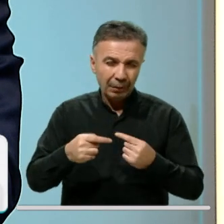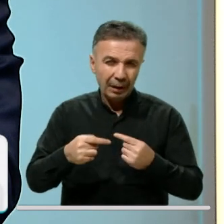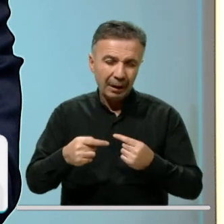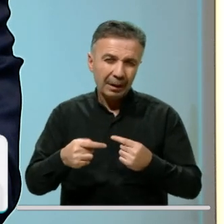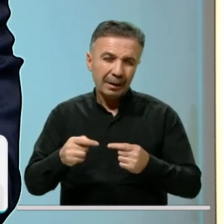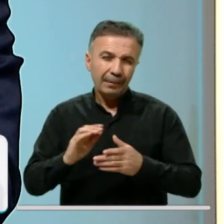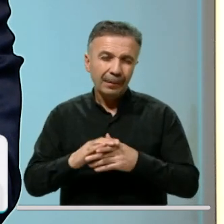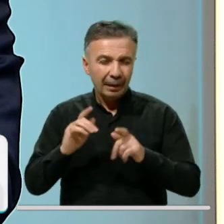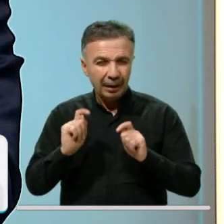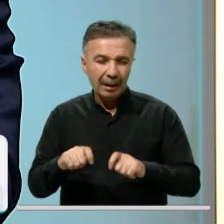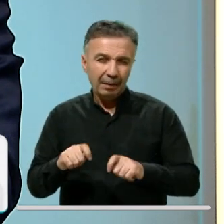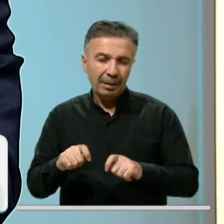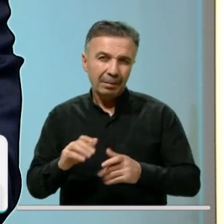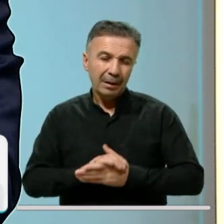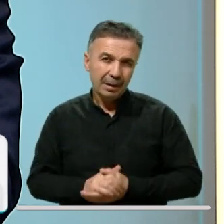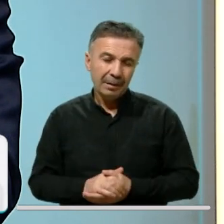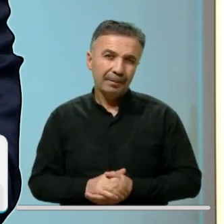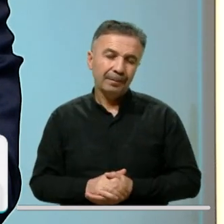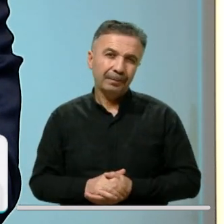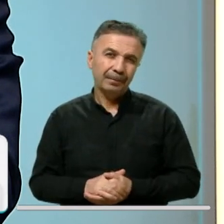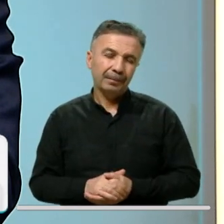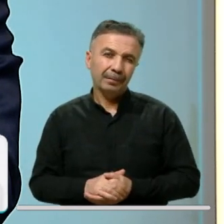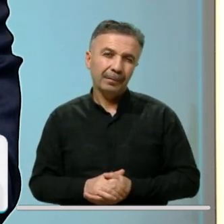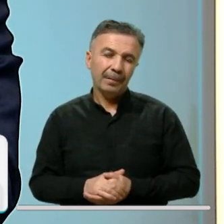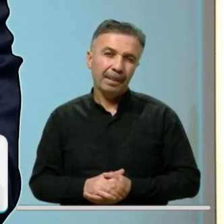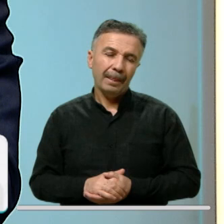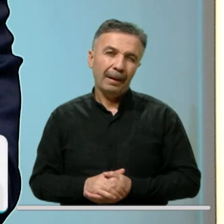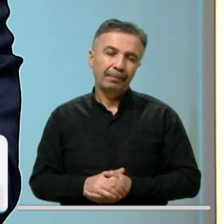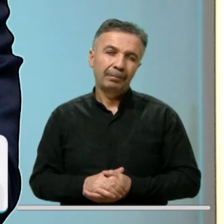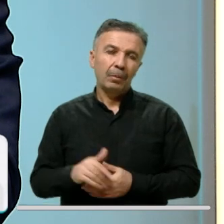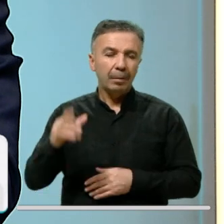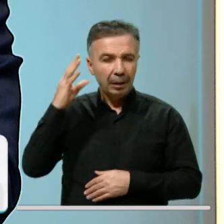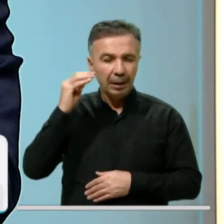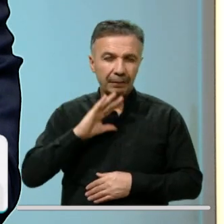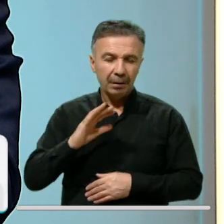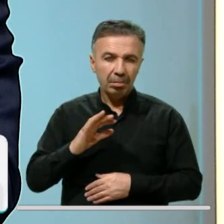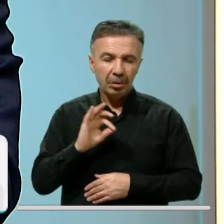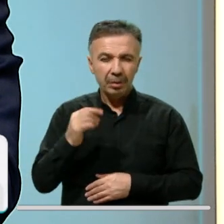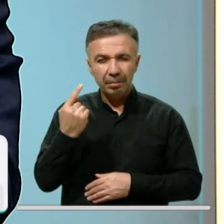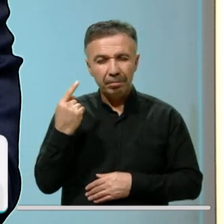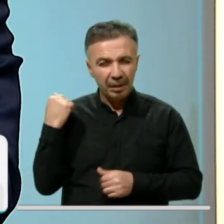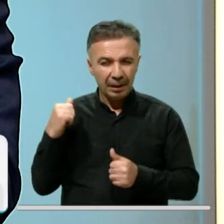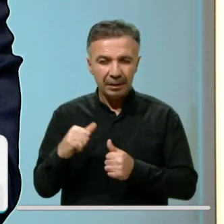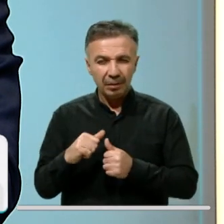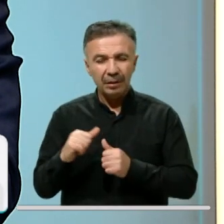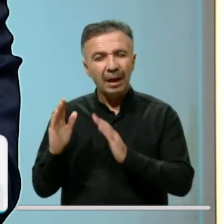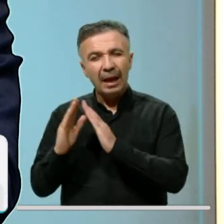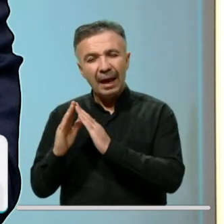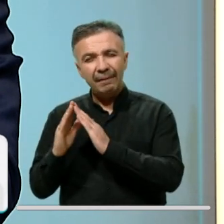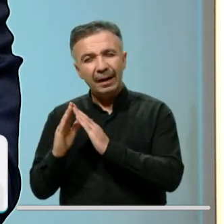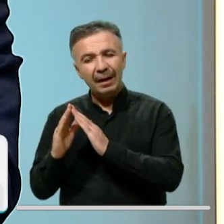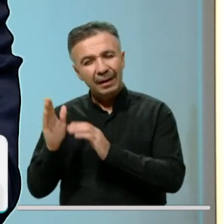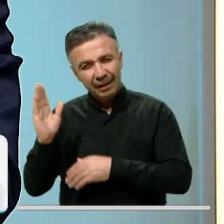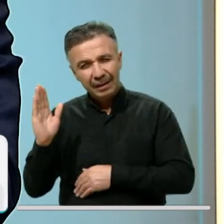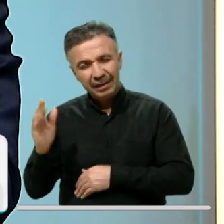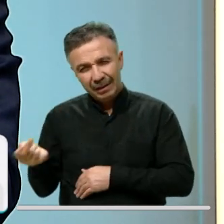bunu yapıyorlar. Yani şöyle bir anlayış var bizde. Ya hiç olmasa bir kere daha evin önüne götürelim.